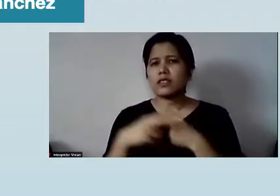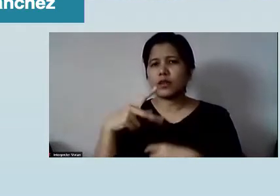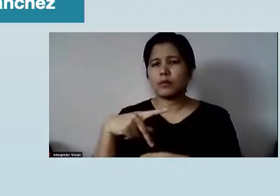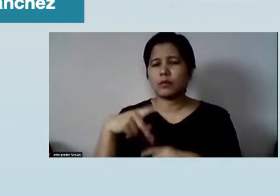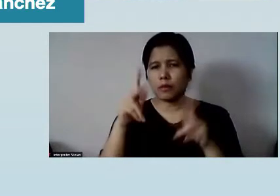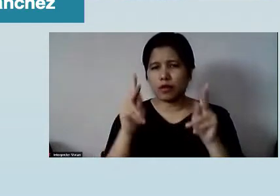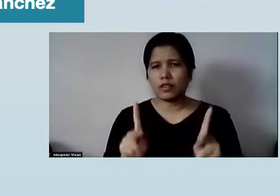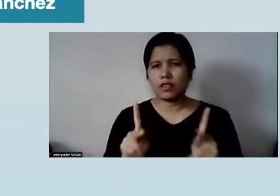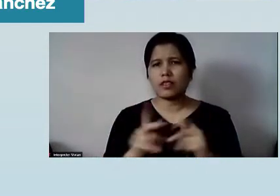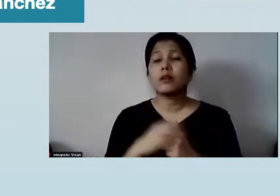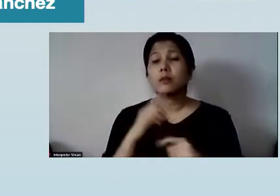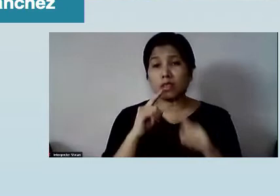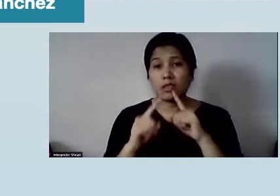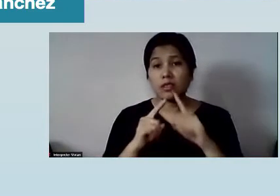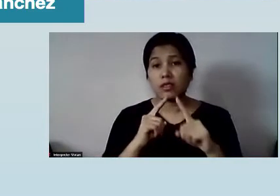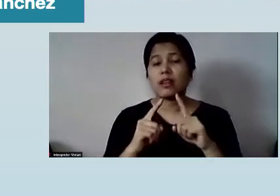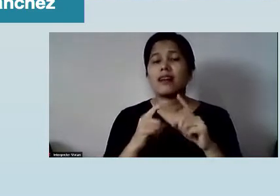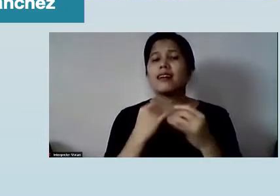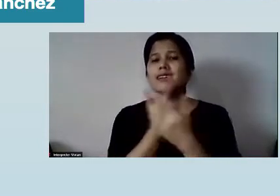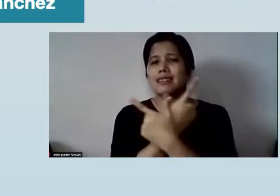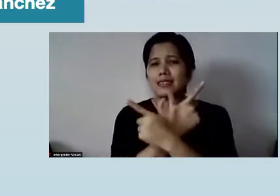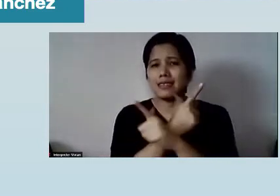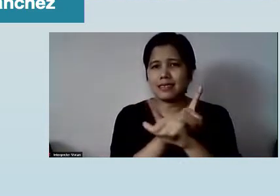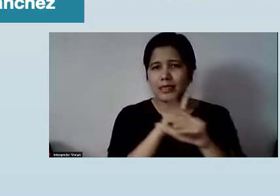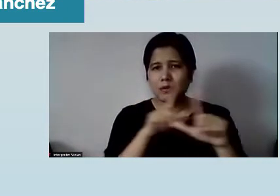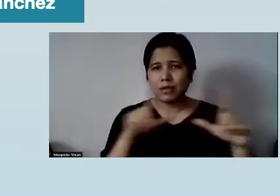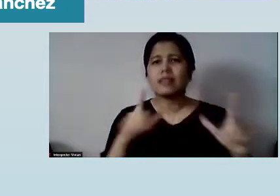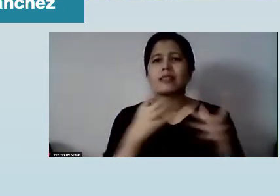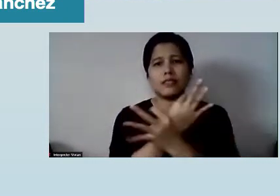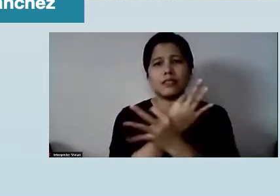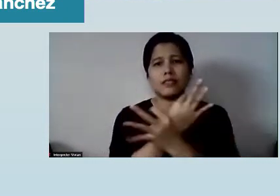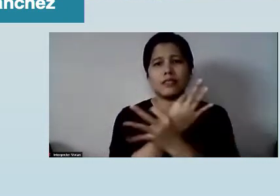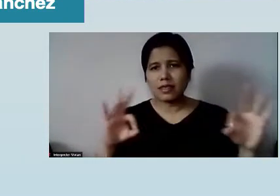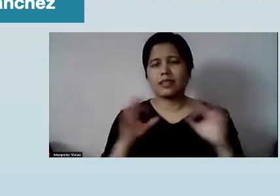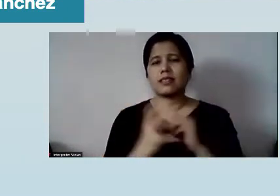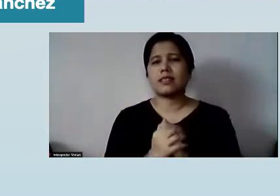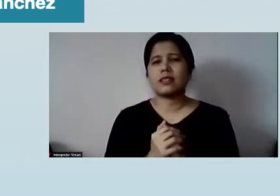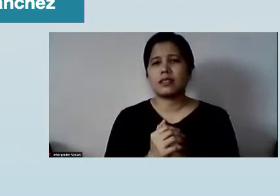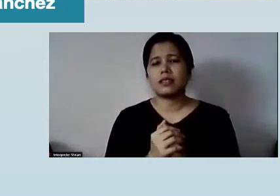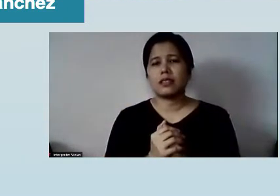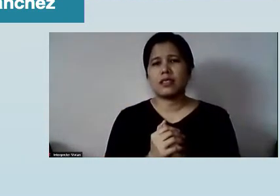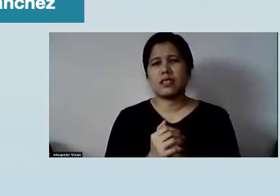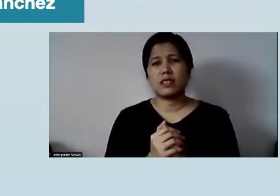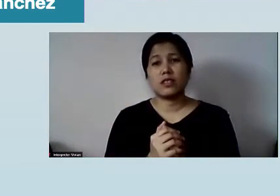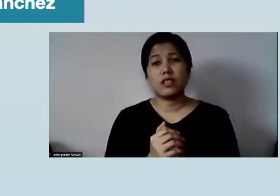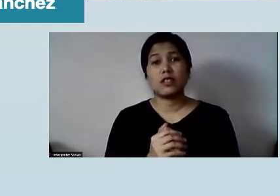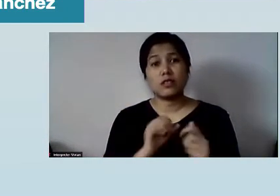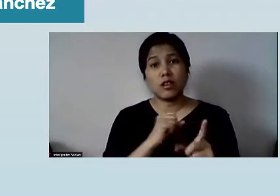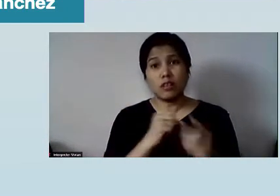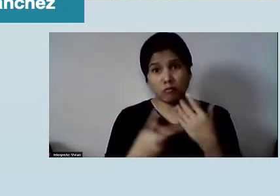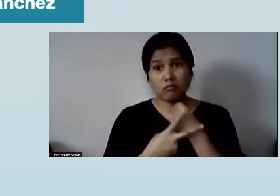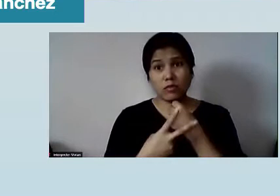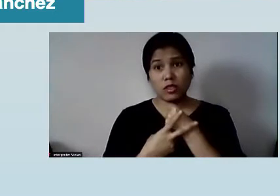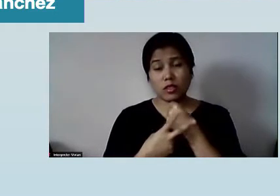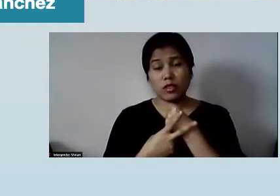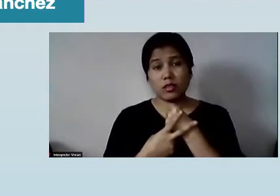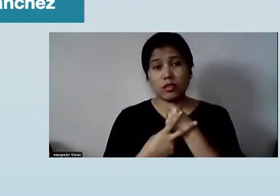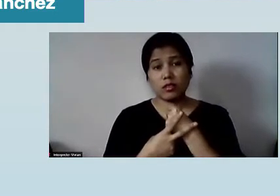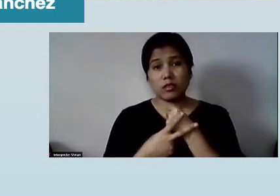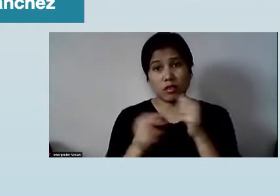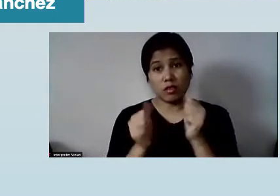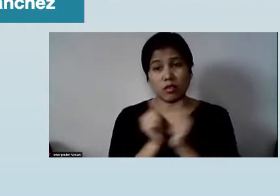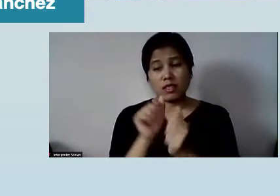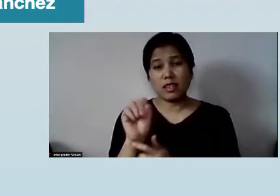natin dyan. Yung liberty, kalayaan, and security of the person. Are you secured, persons with